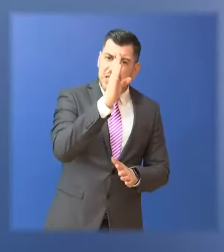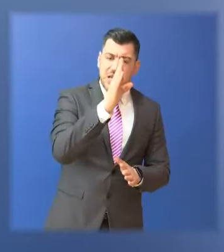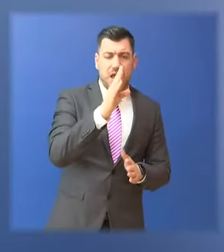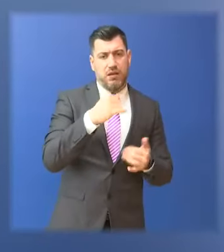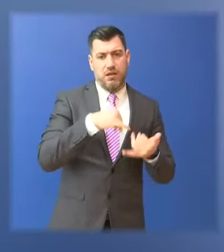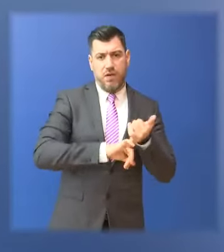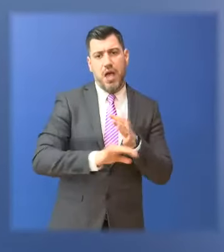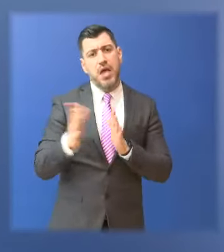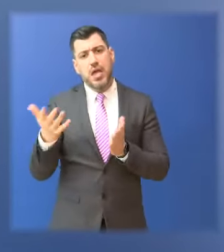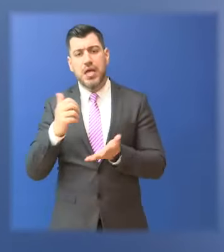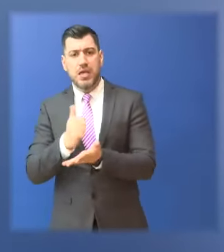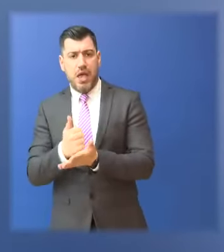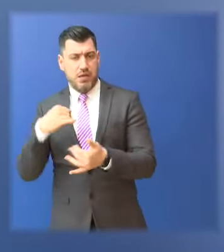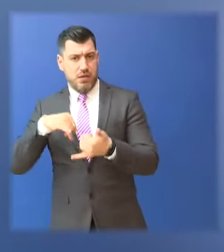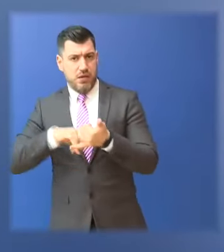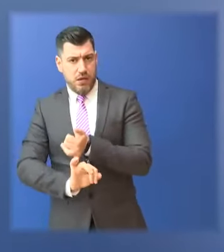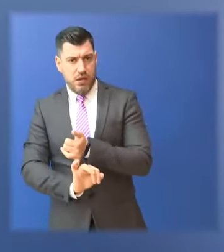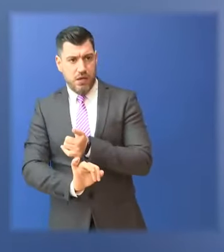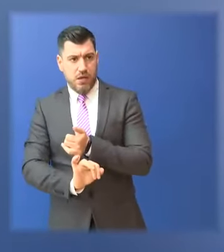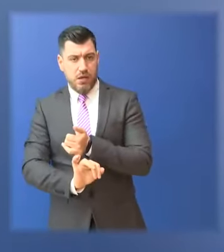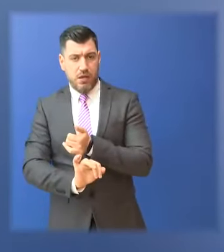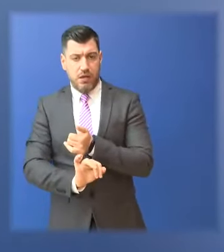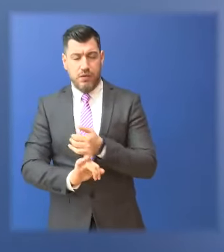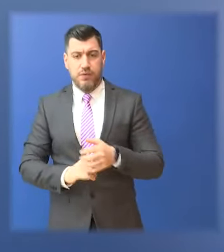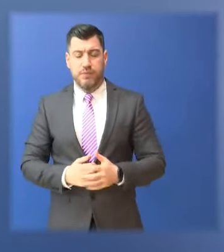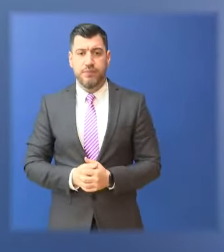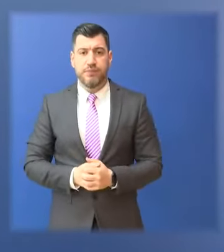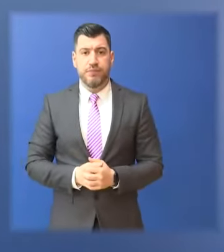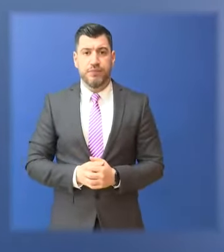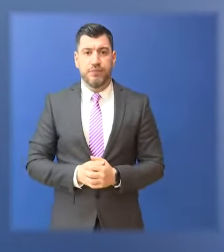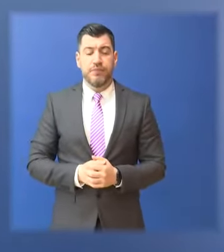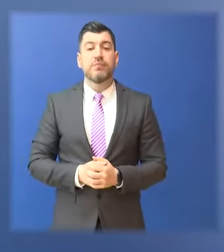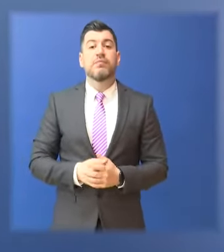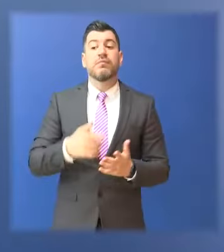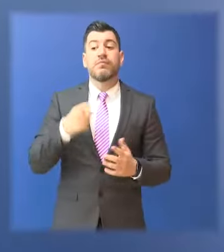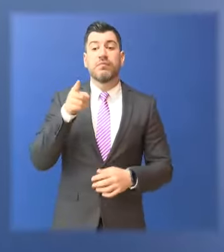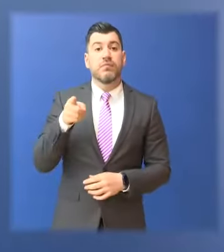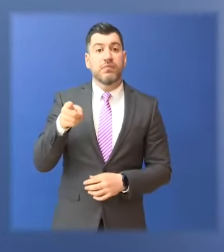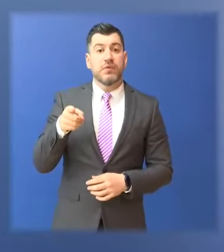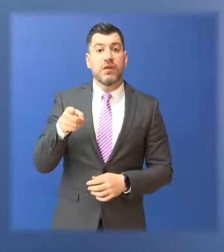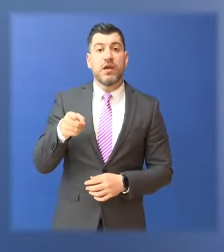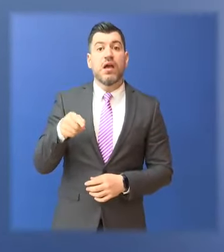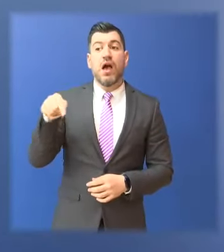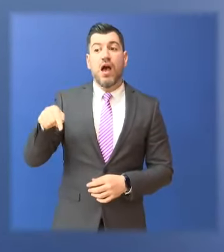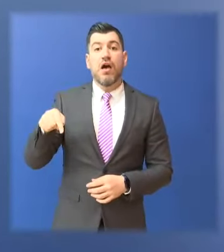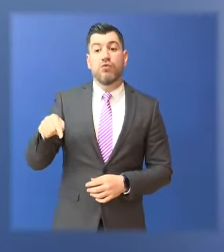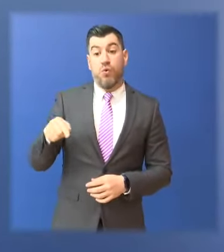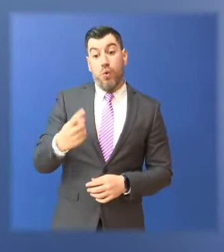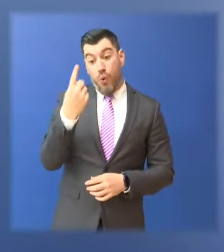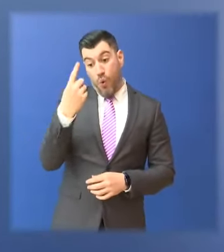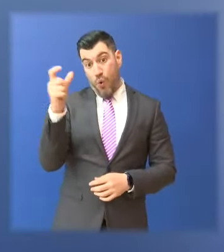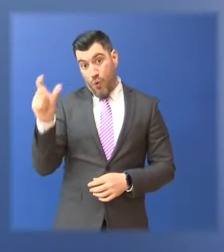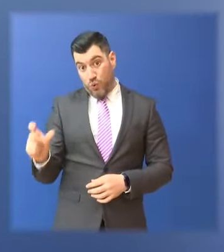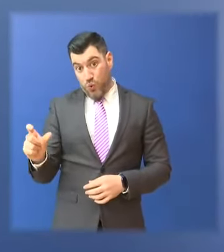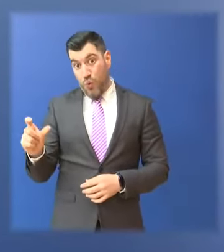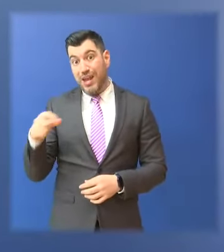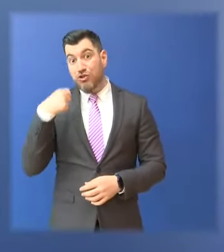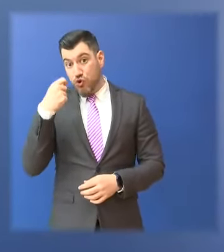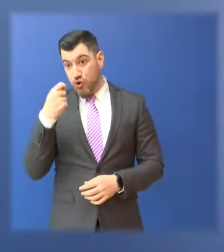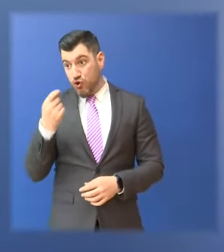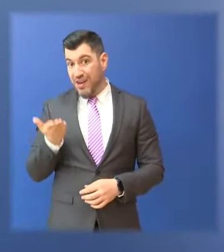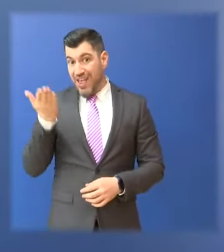γυναίκα, ενός στην περίπτωση του μονογονέα για υιοθεσία και εγκρίνεται ή όχι το αίτημα για υιοθεσία. Μετά την δική μας